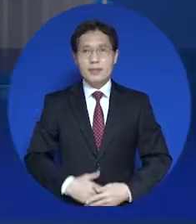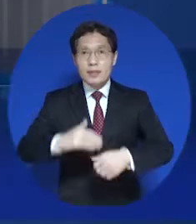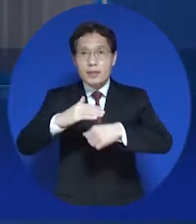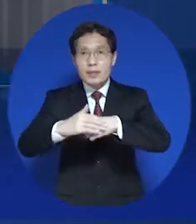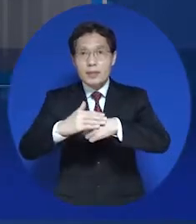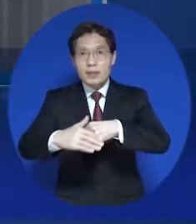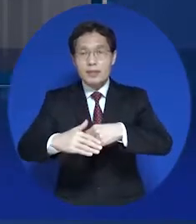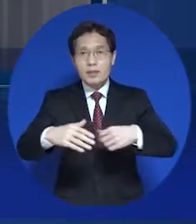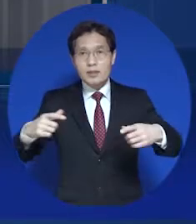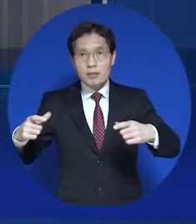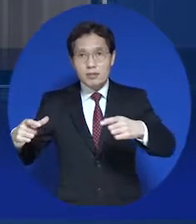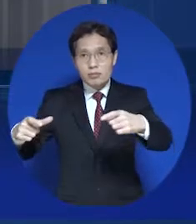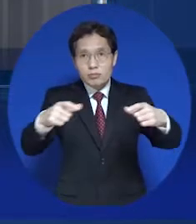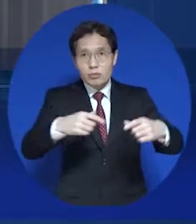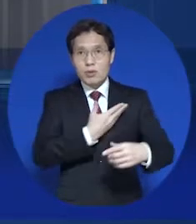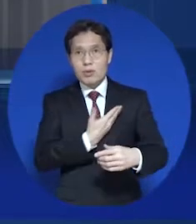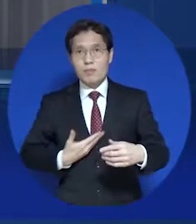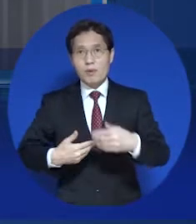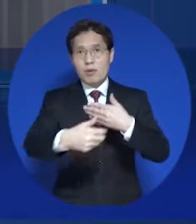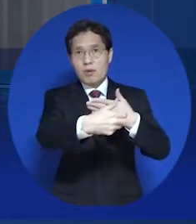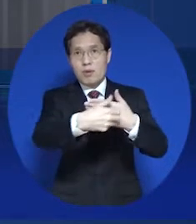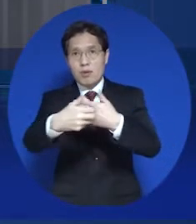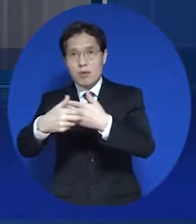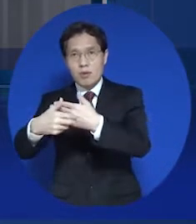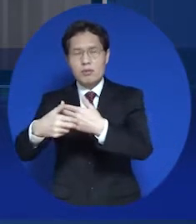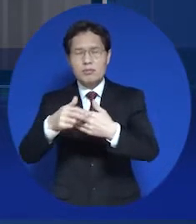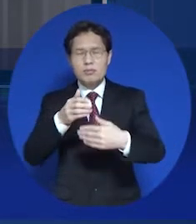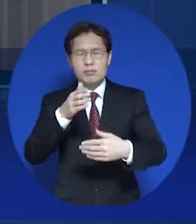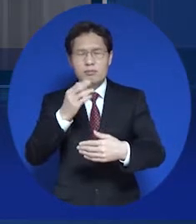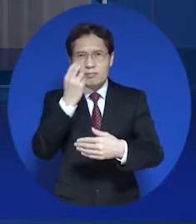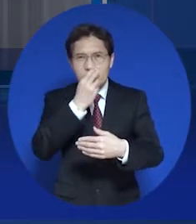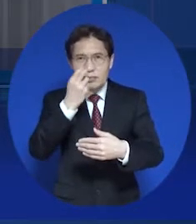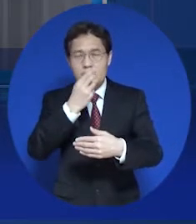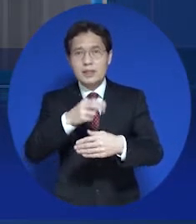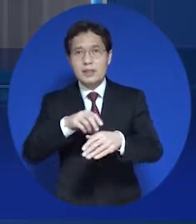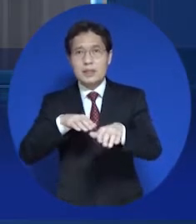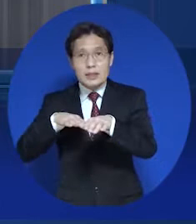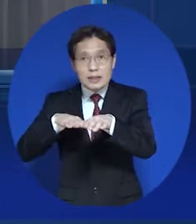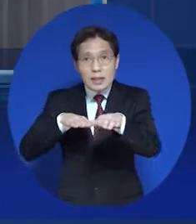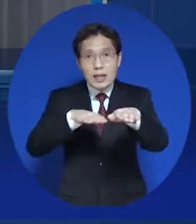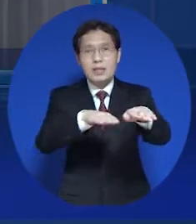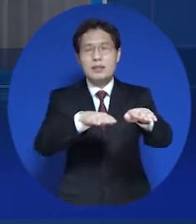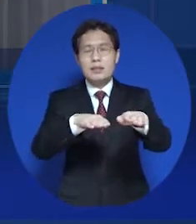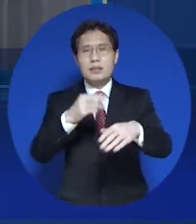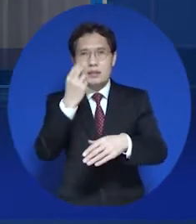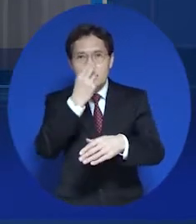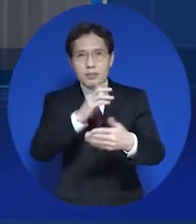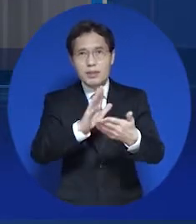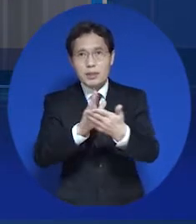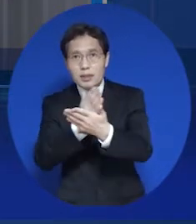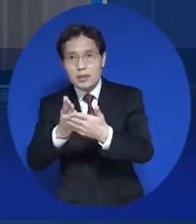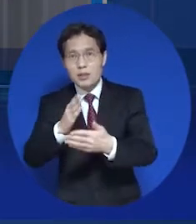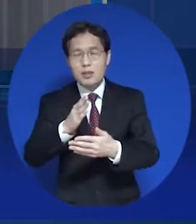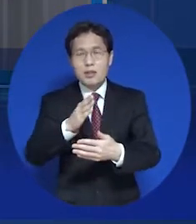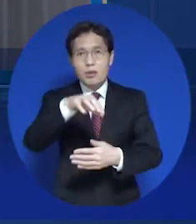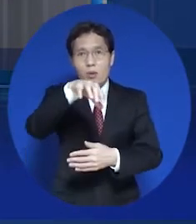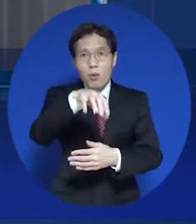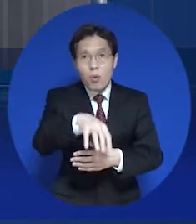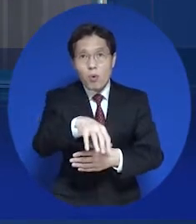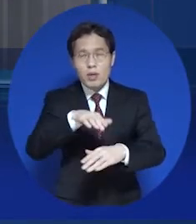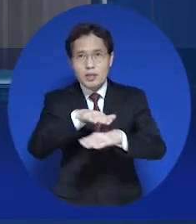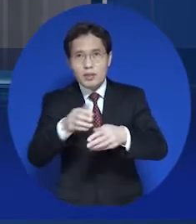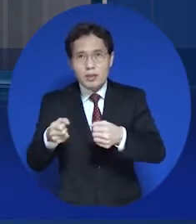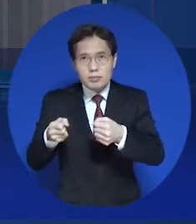대구시가 9분 보건 수 전담팀을 구성 에 자동차 이동형 선별 진료소 이른바 드라이브 스루 선별 진료소를